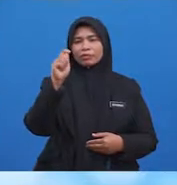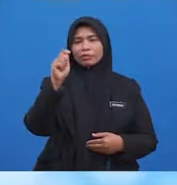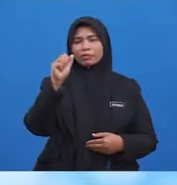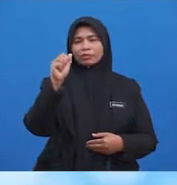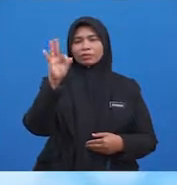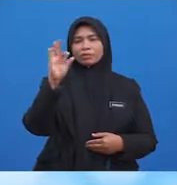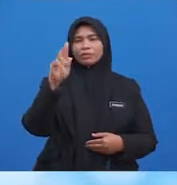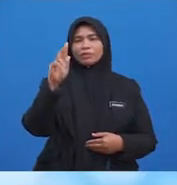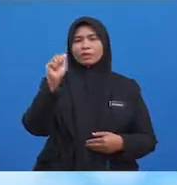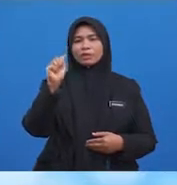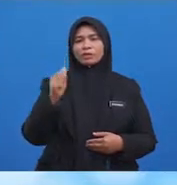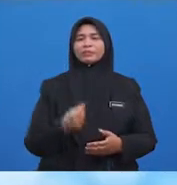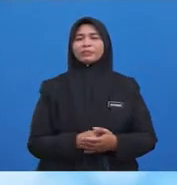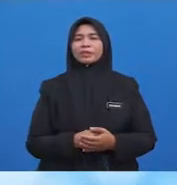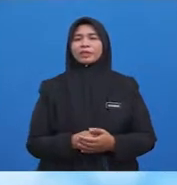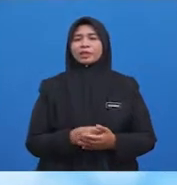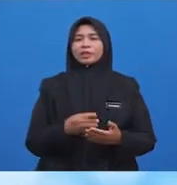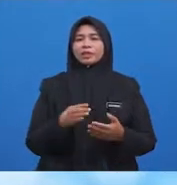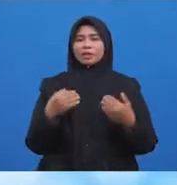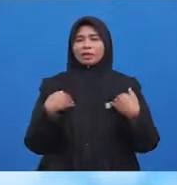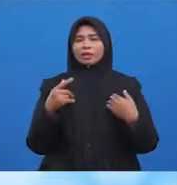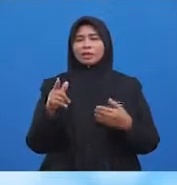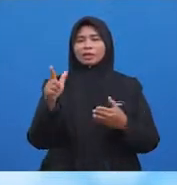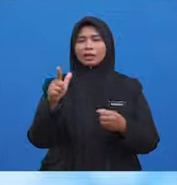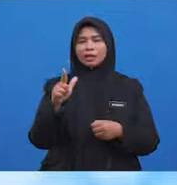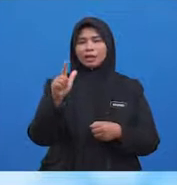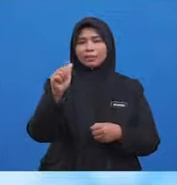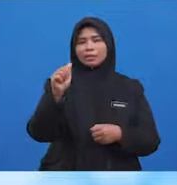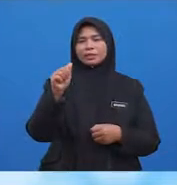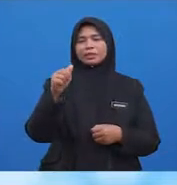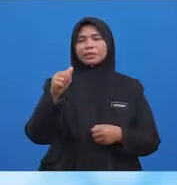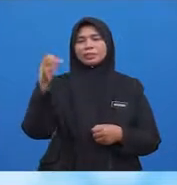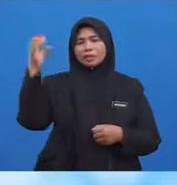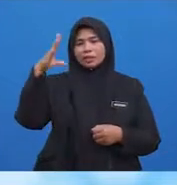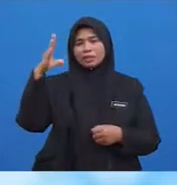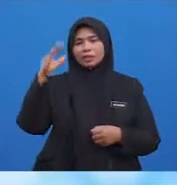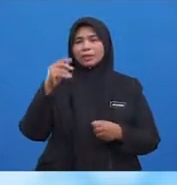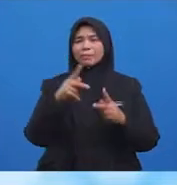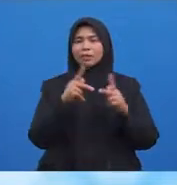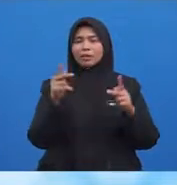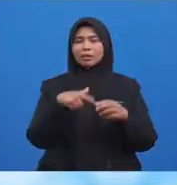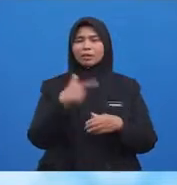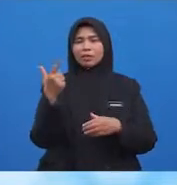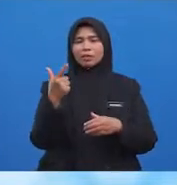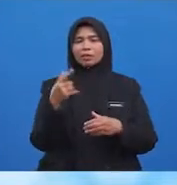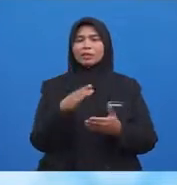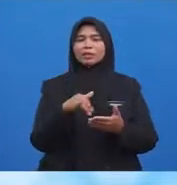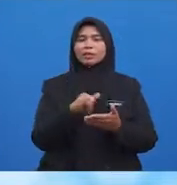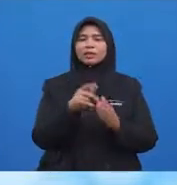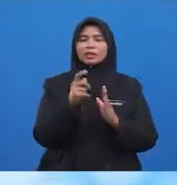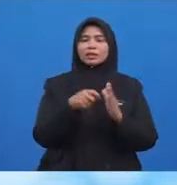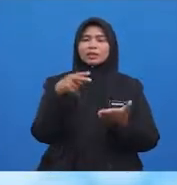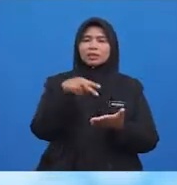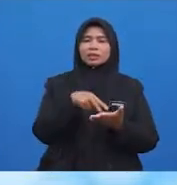korona merupakan lapisan atmosfer matahari yang paling luar ia terdiri